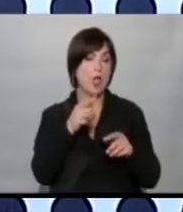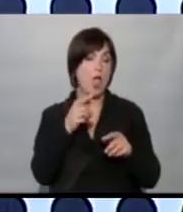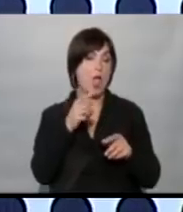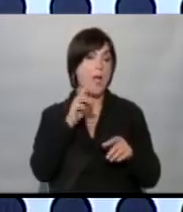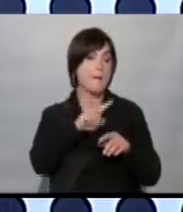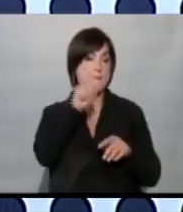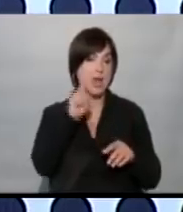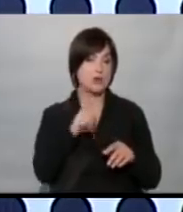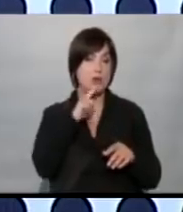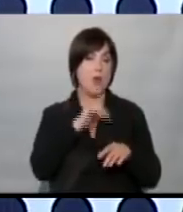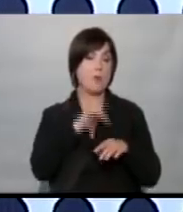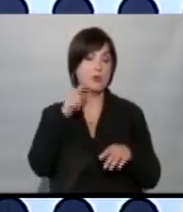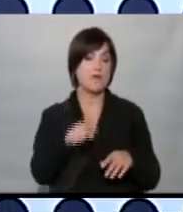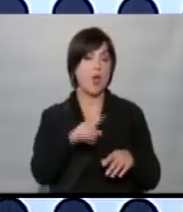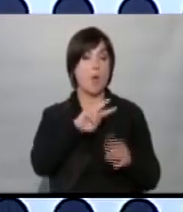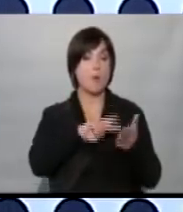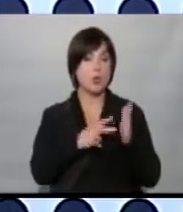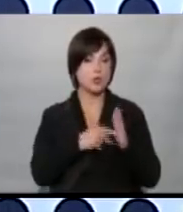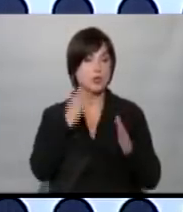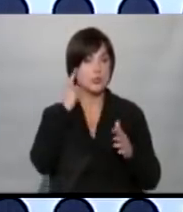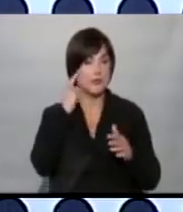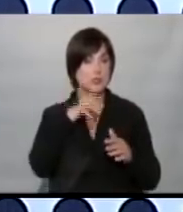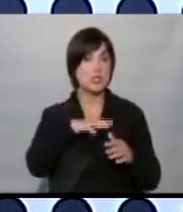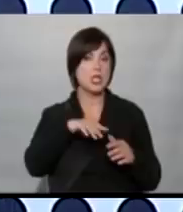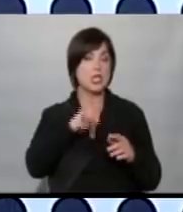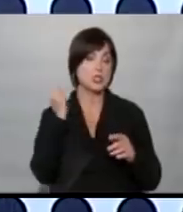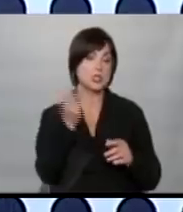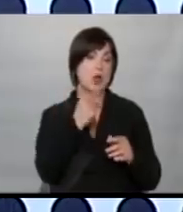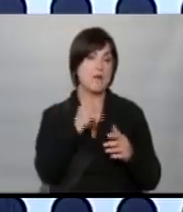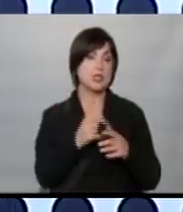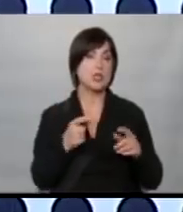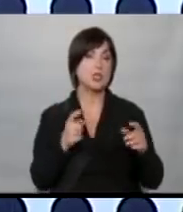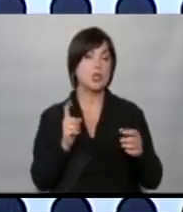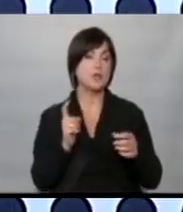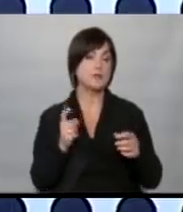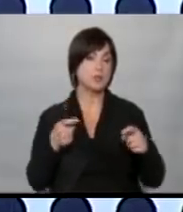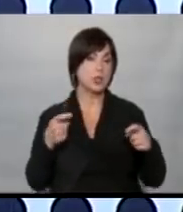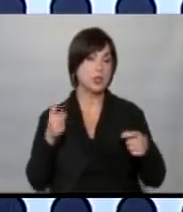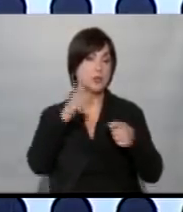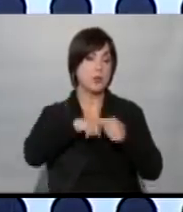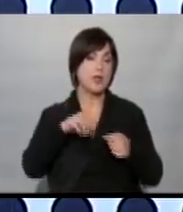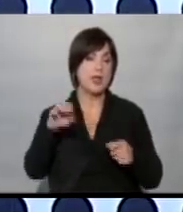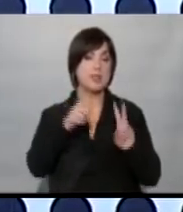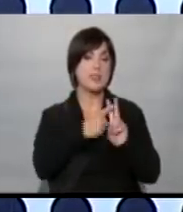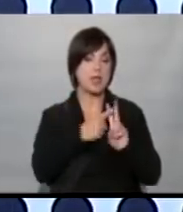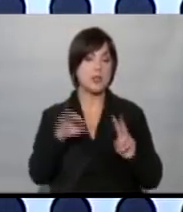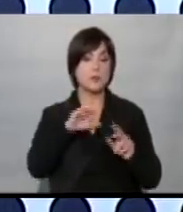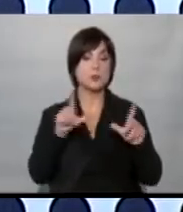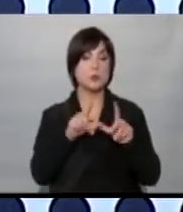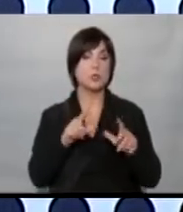кога моментално во нашава политичка свест и обкружување и моменталниот режим ги спојуваме НАТО и ЕУ со промената за